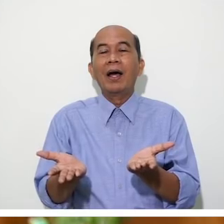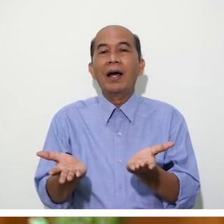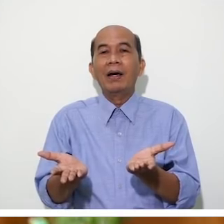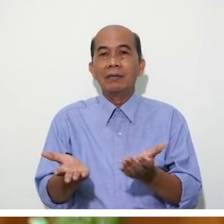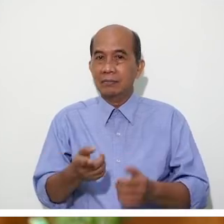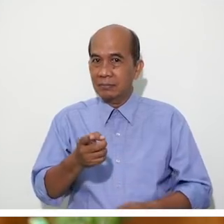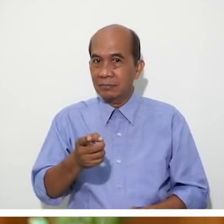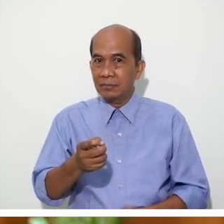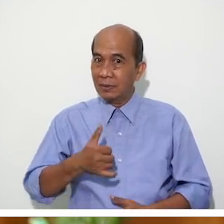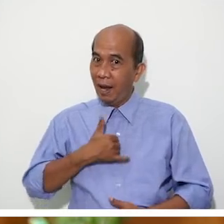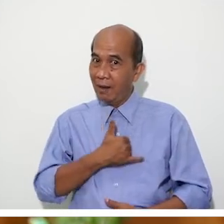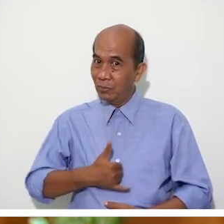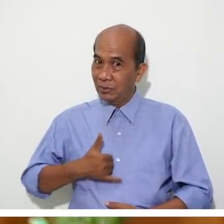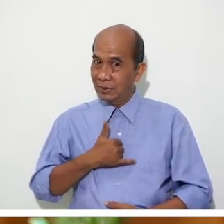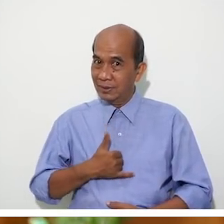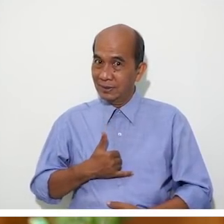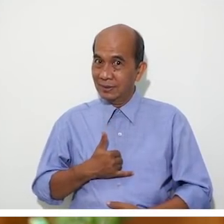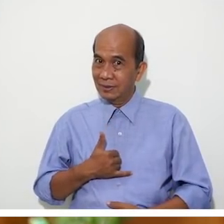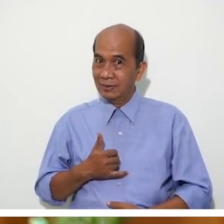masih bisa diampuni?